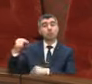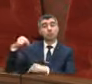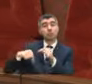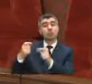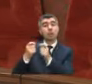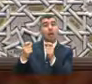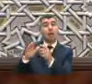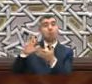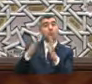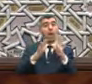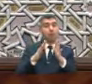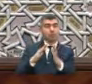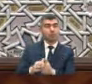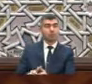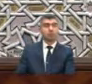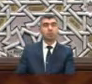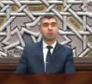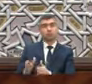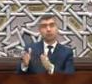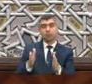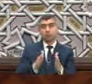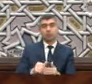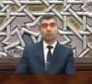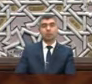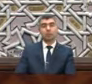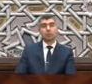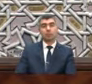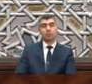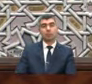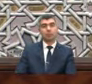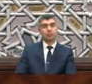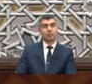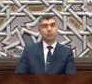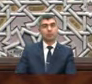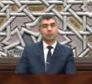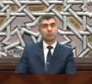البيئة. شكرا سيد الوزير. تفضلي سيدة نائبة التعقيب.